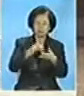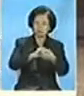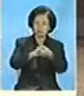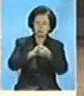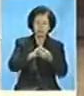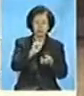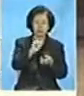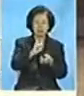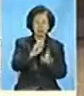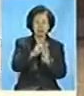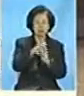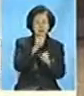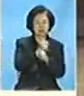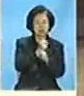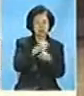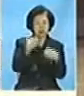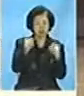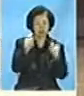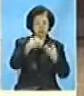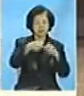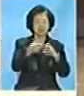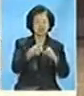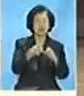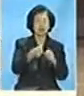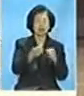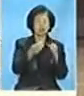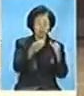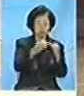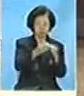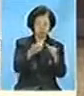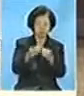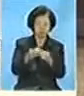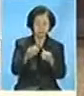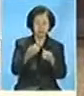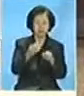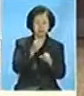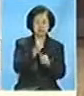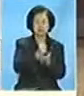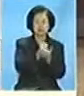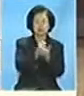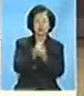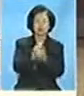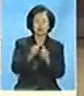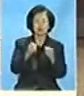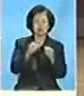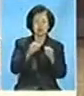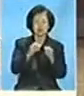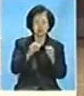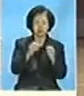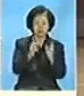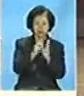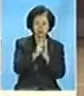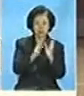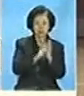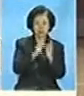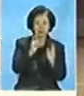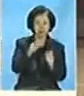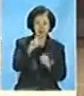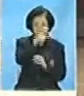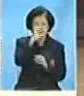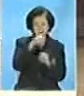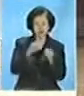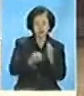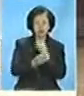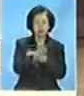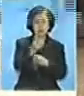ให้การดำเนินการมีปัญหาถ้าฝ่ายใดฝ่ายหนึ่งช่วยกันรวมกระทั่งถึงฝ่ายนิติบัญญัตินะครับถ้าหาโอกาสที่จะ